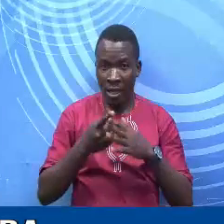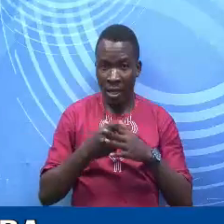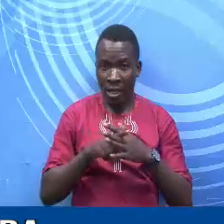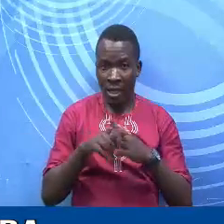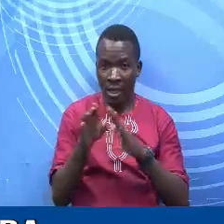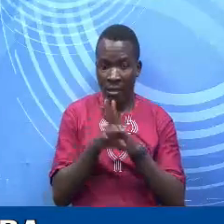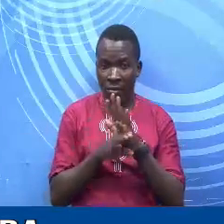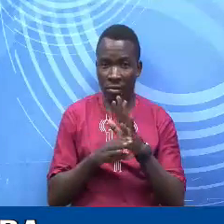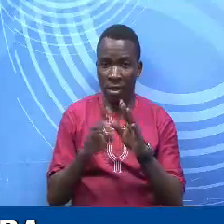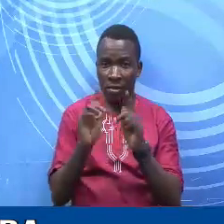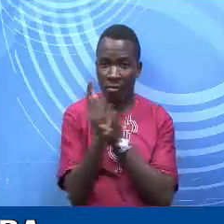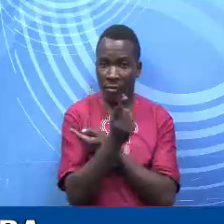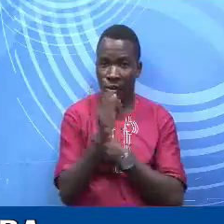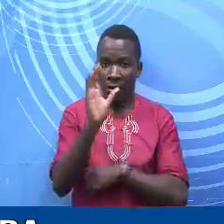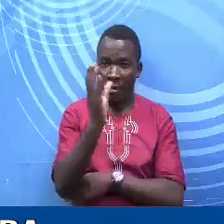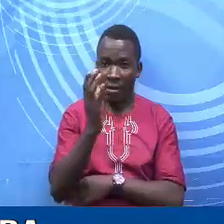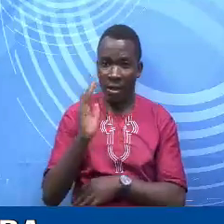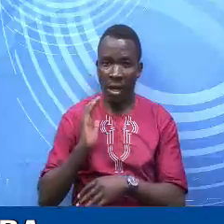amashyamba yacu